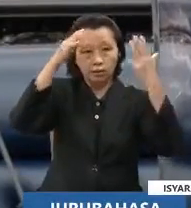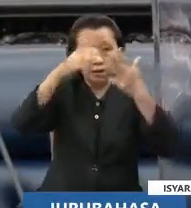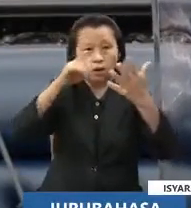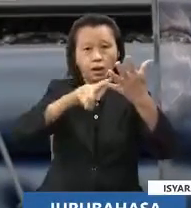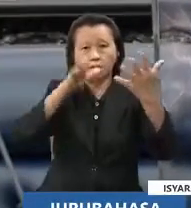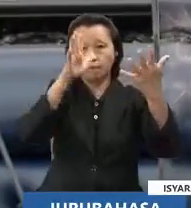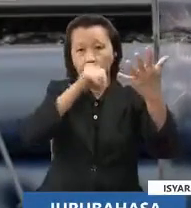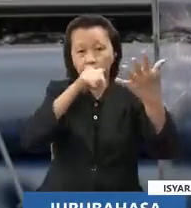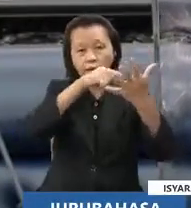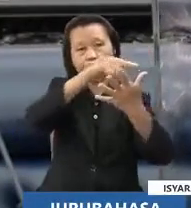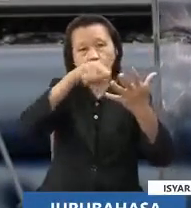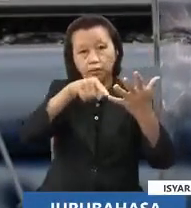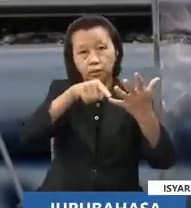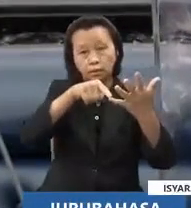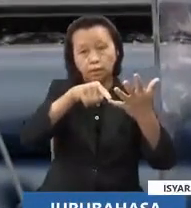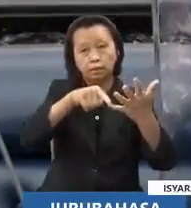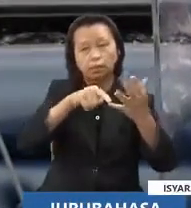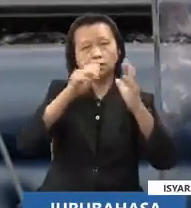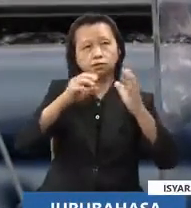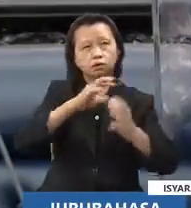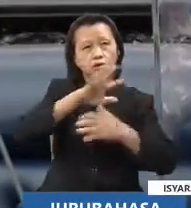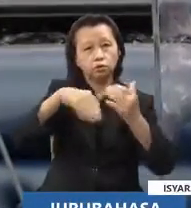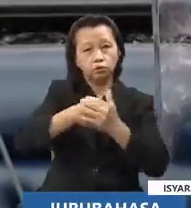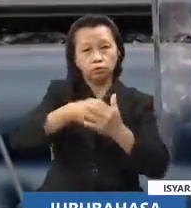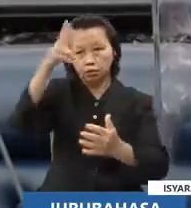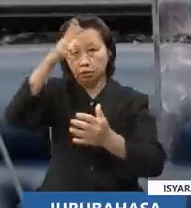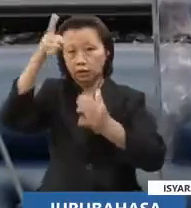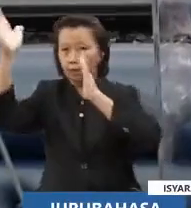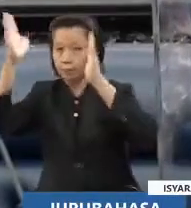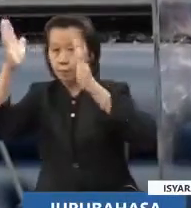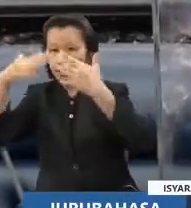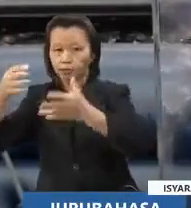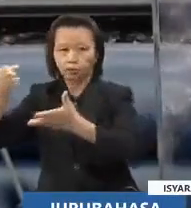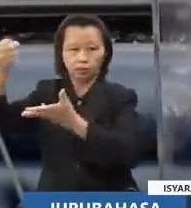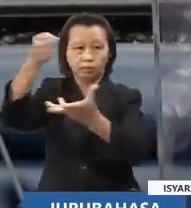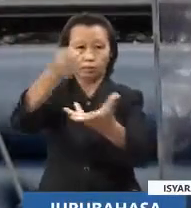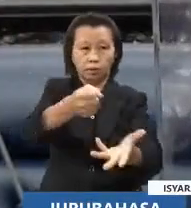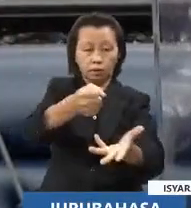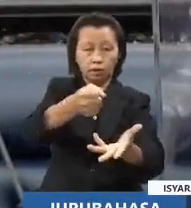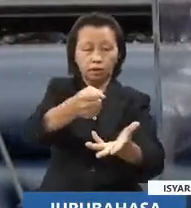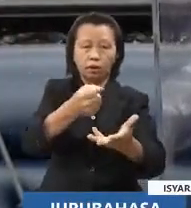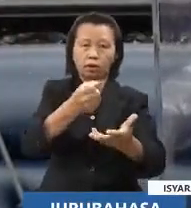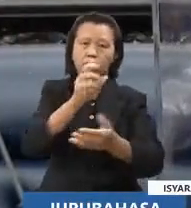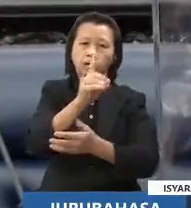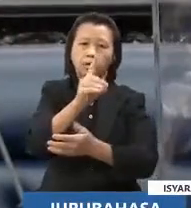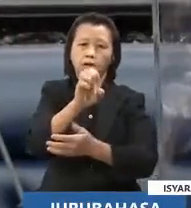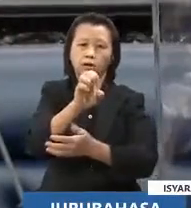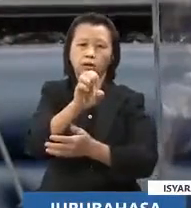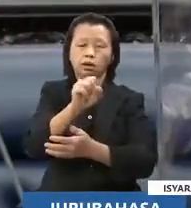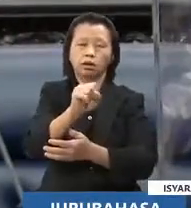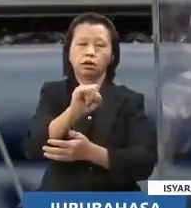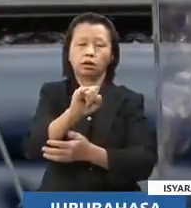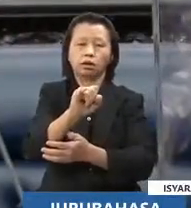Pahang dan juga Melaka. Secara keseluruhan, Kerajaan Persekutuan telah menyalurkan pemberian defisit ini dah lebih